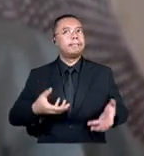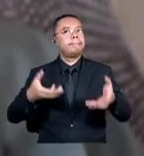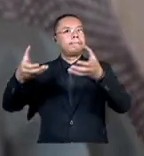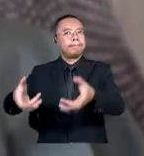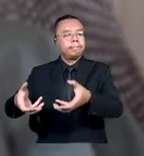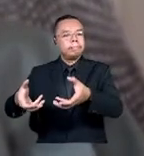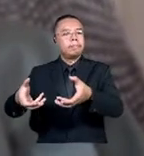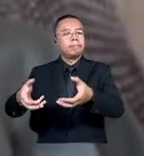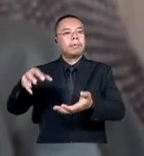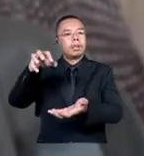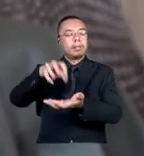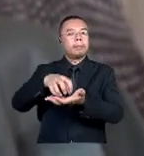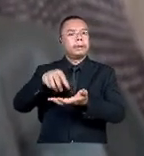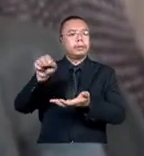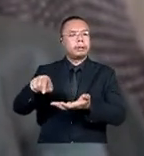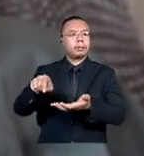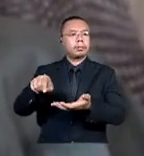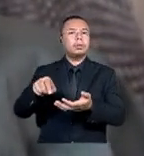alokasikan di